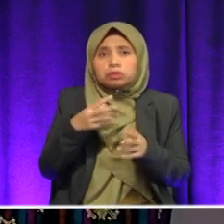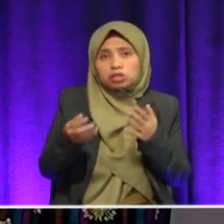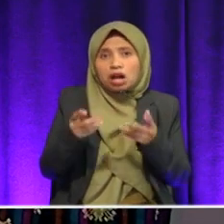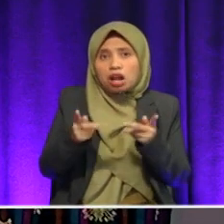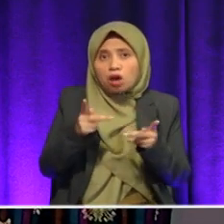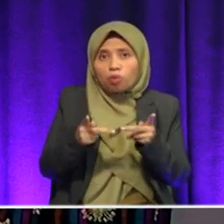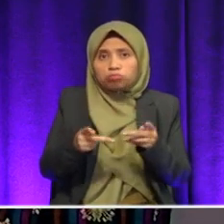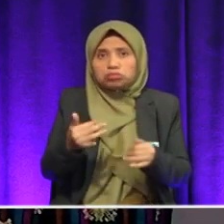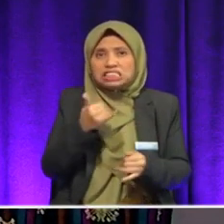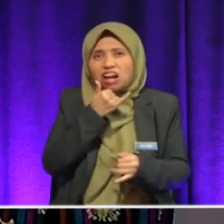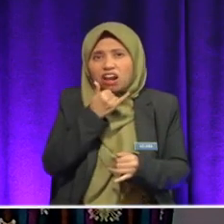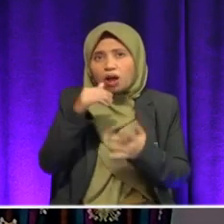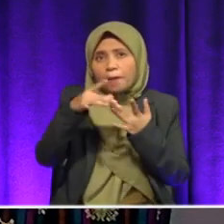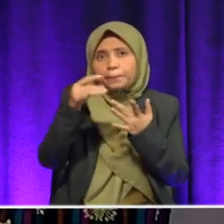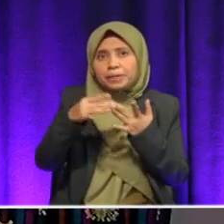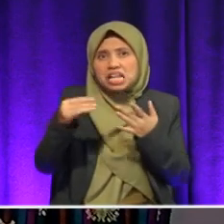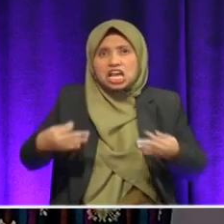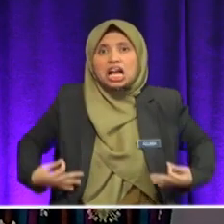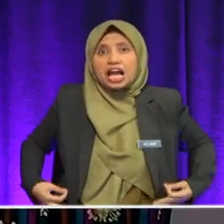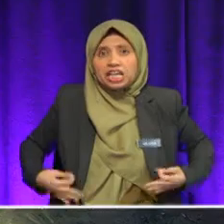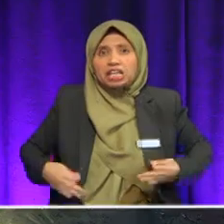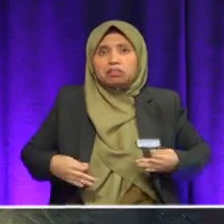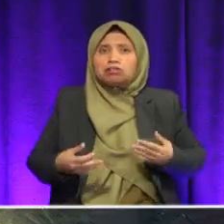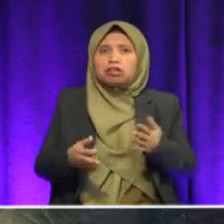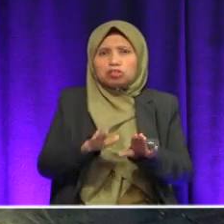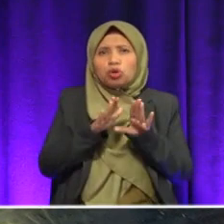mungkin kita pun harus kurang selesai